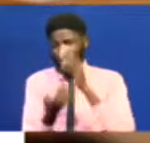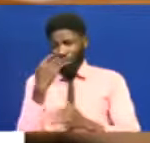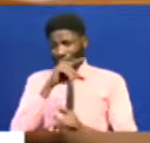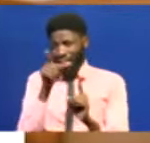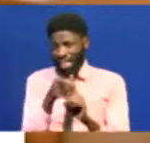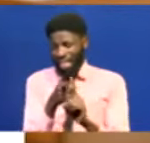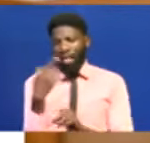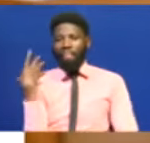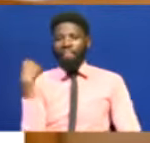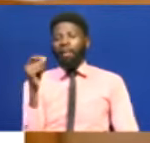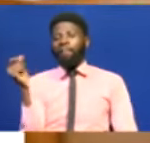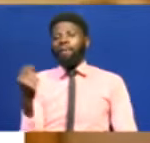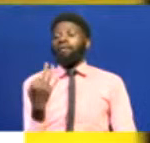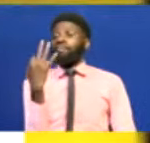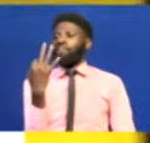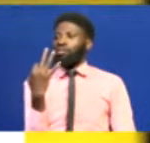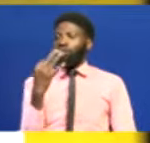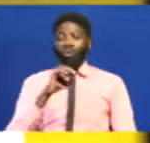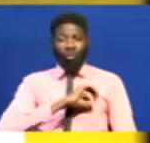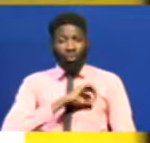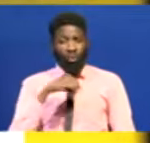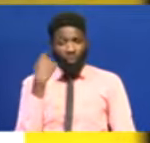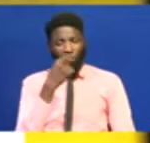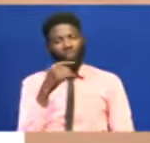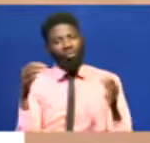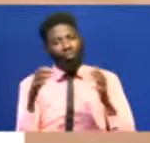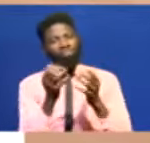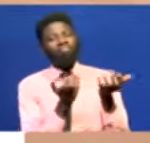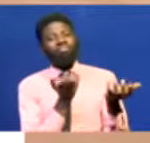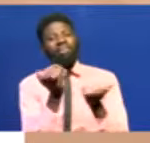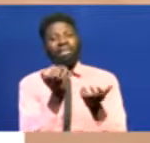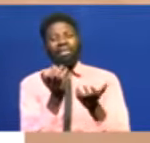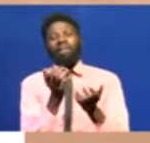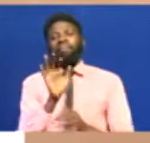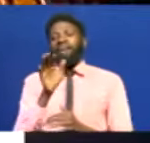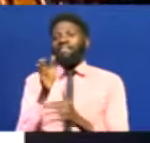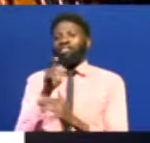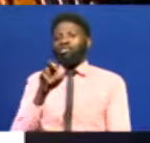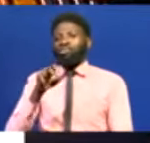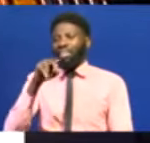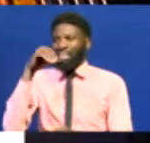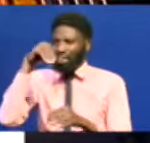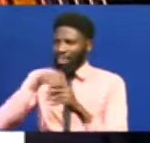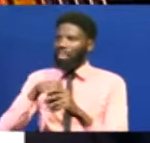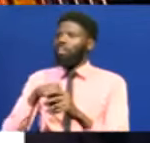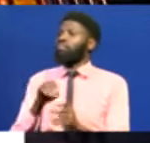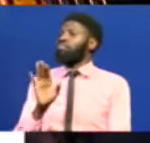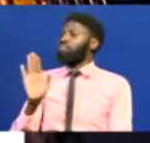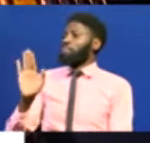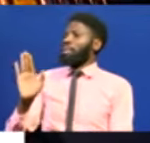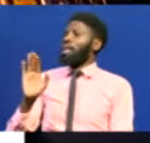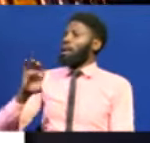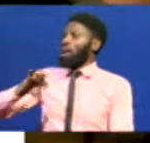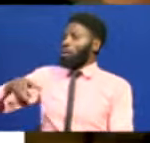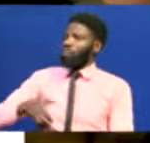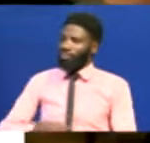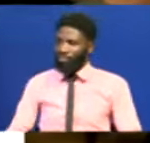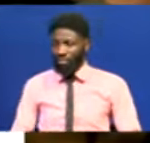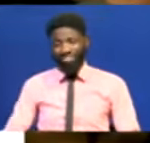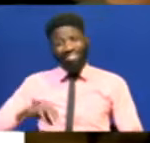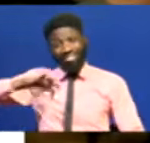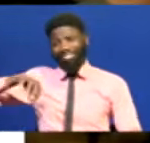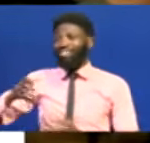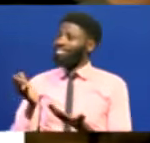na inamilikiwa na kundi la biashara ya kamba la Shuyi. Katika kaunti ya Shuyi kuna